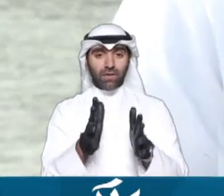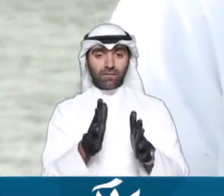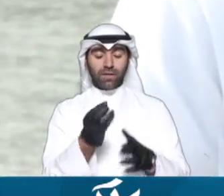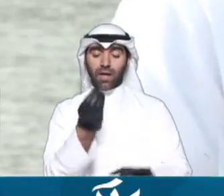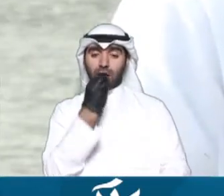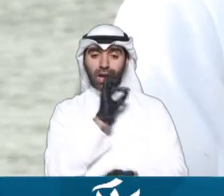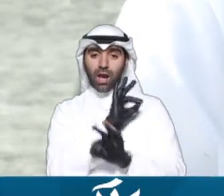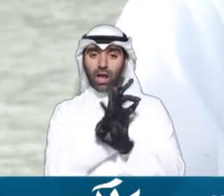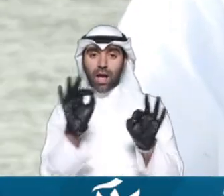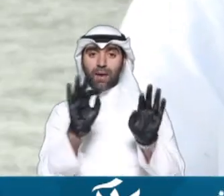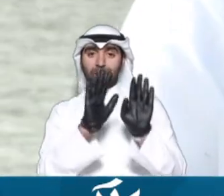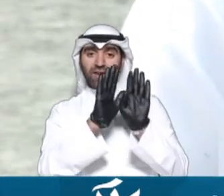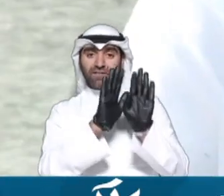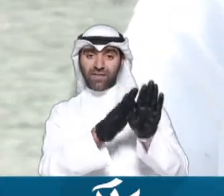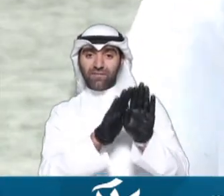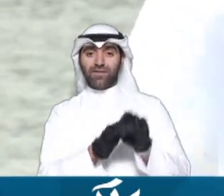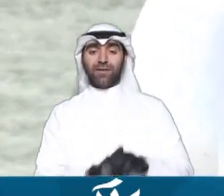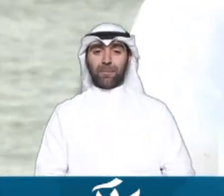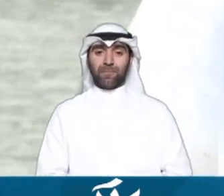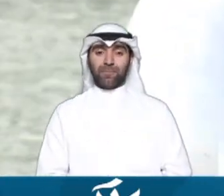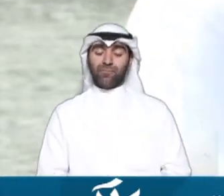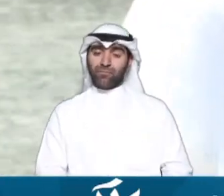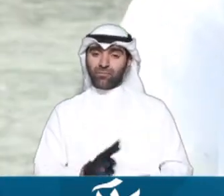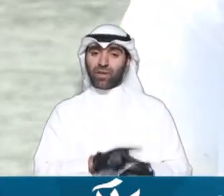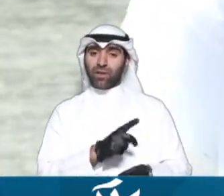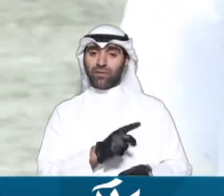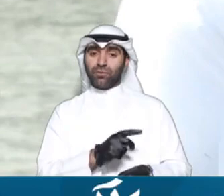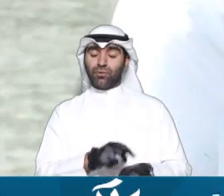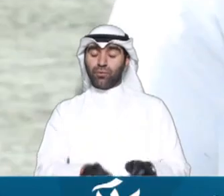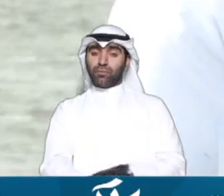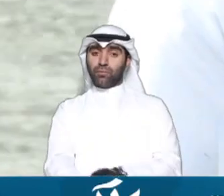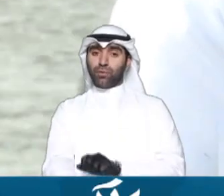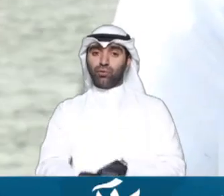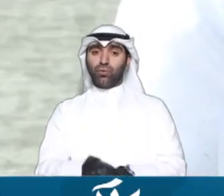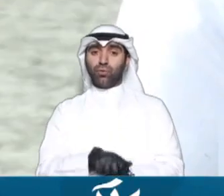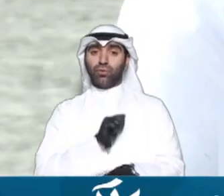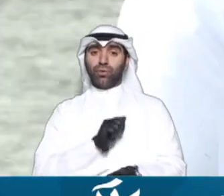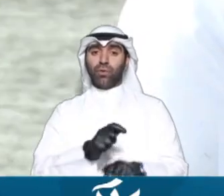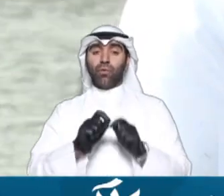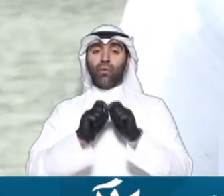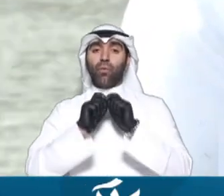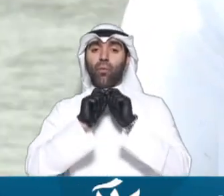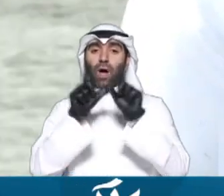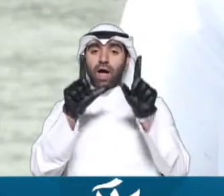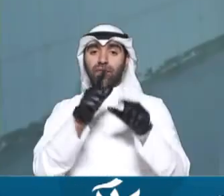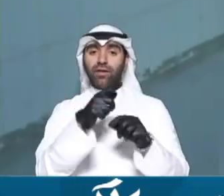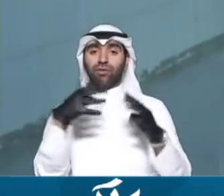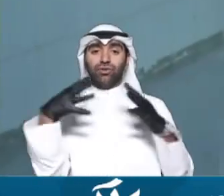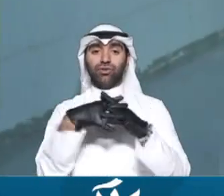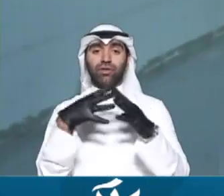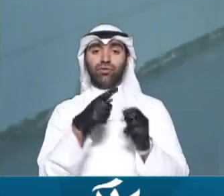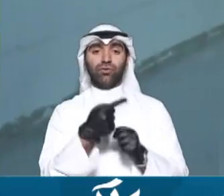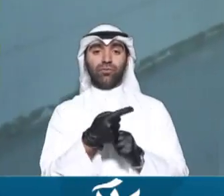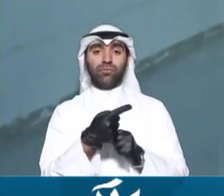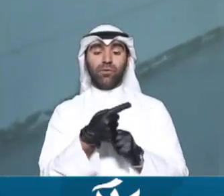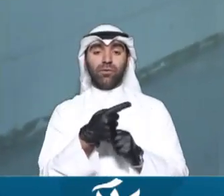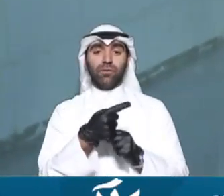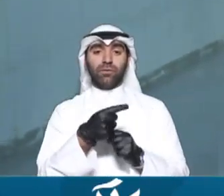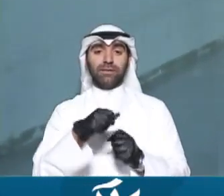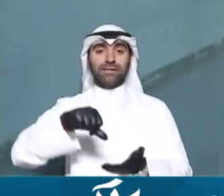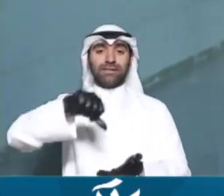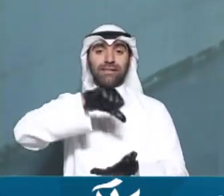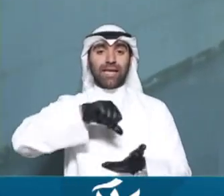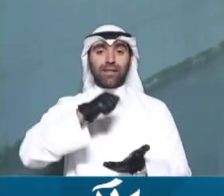بالاضافه الى المجهود اللي قاعد يتم من قبل اخواننا في شركة المطاحن. بدورها أكدت